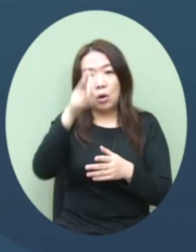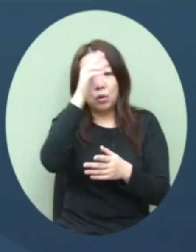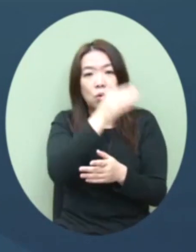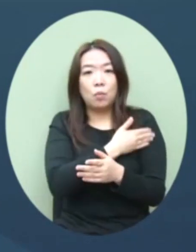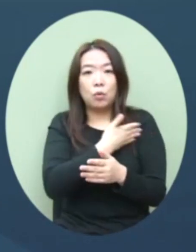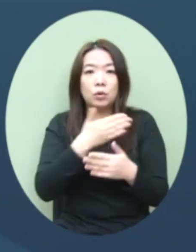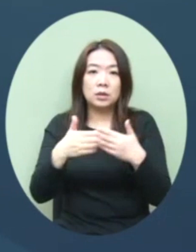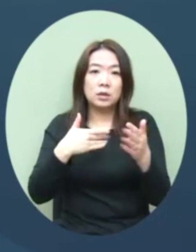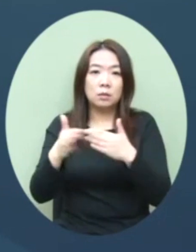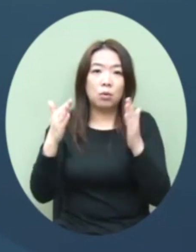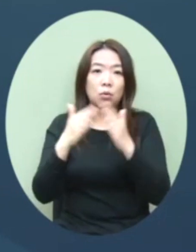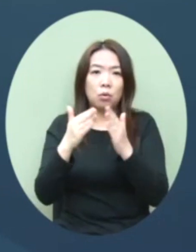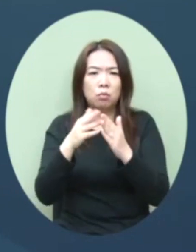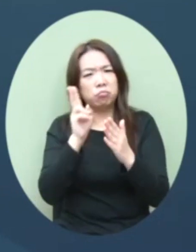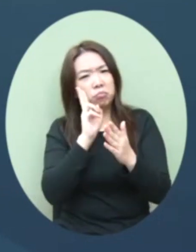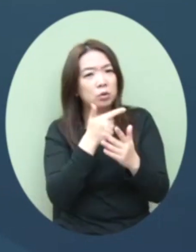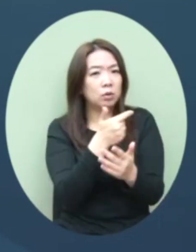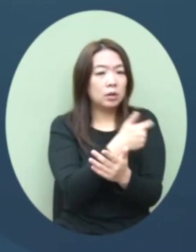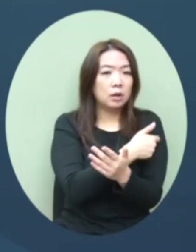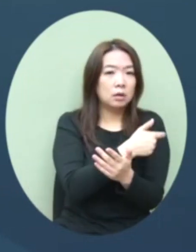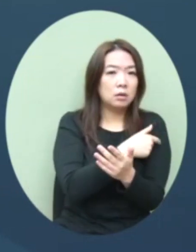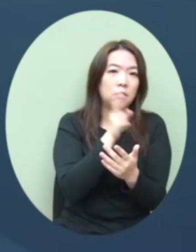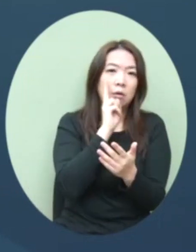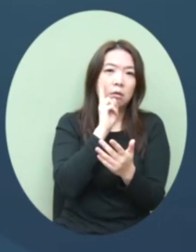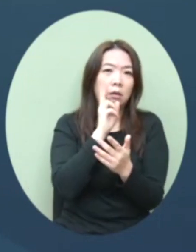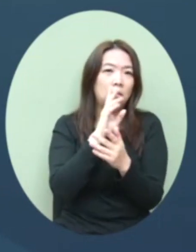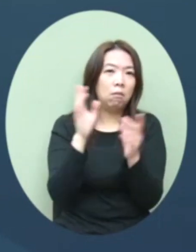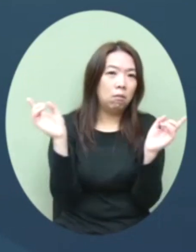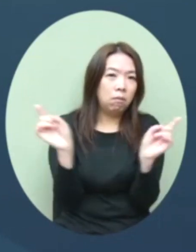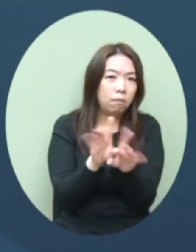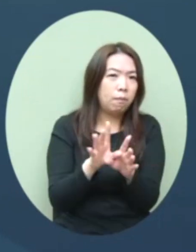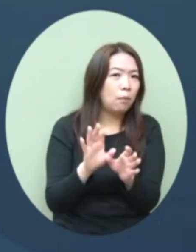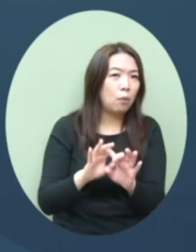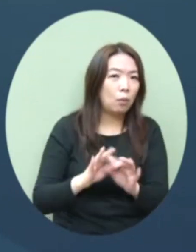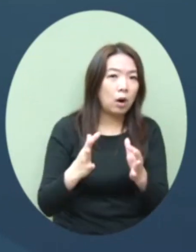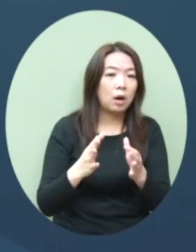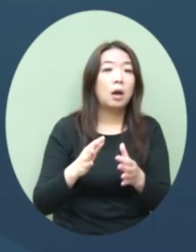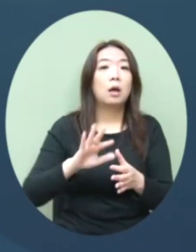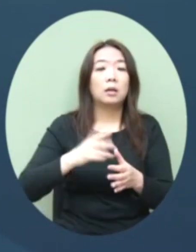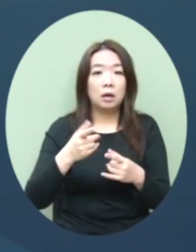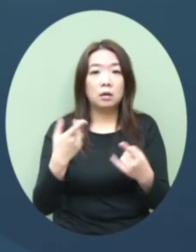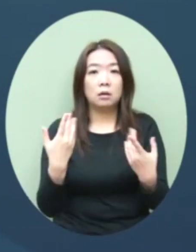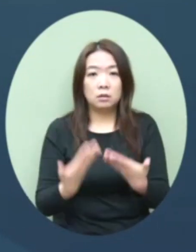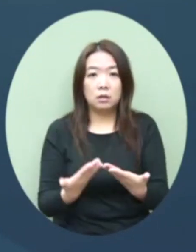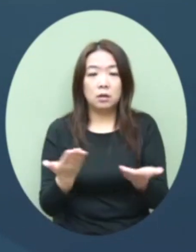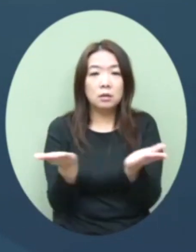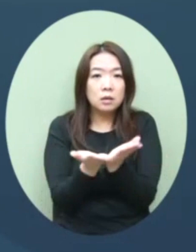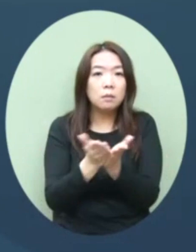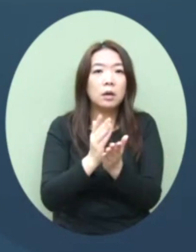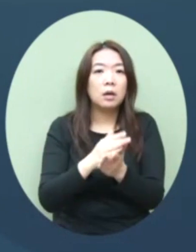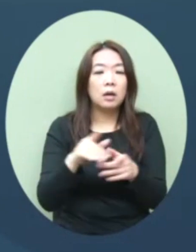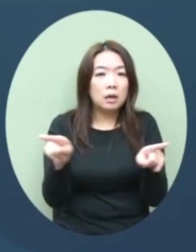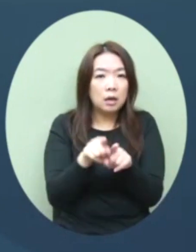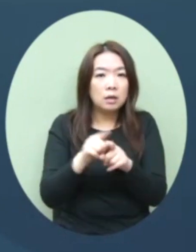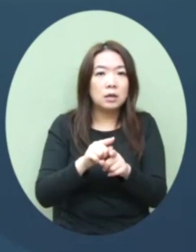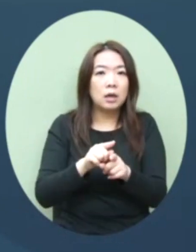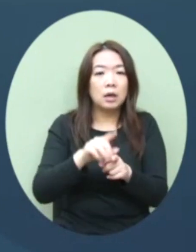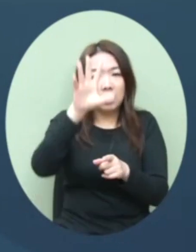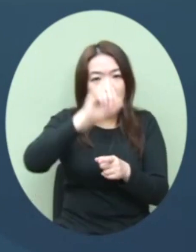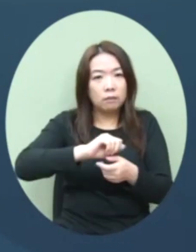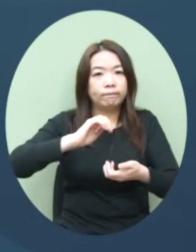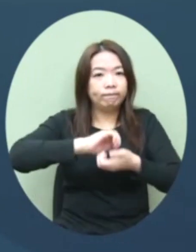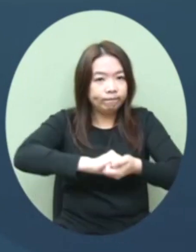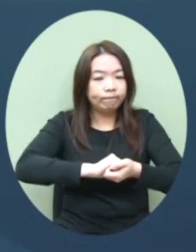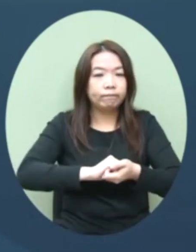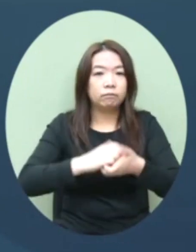跟打針好像距離很遠但是這就是上下同心大家去組成這支抗